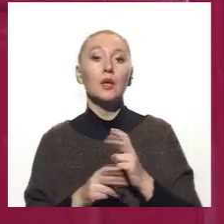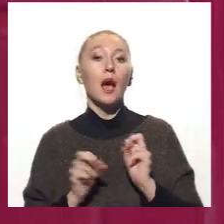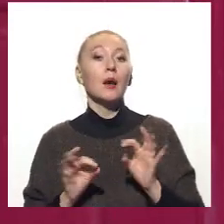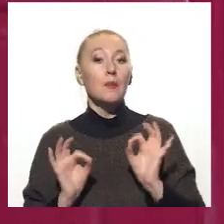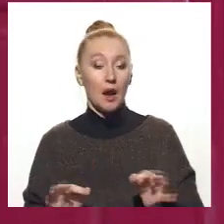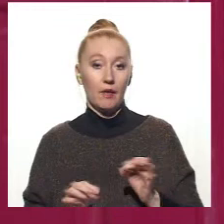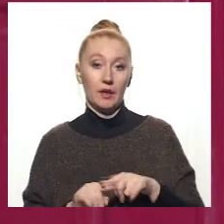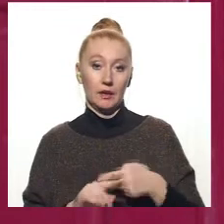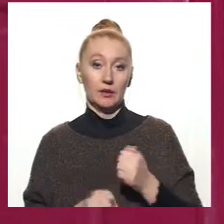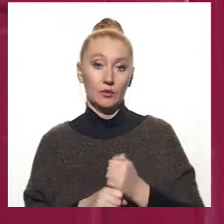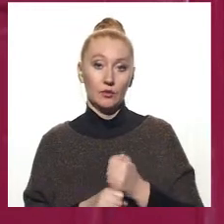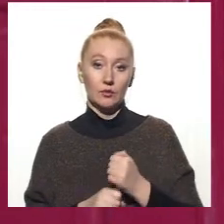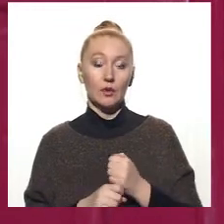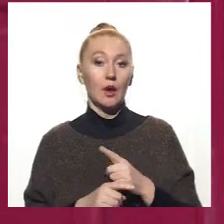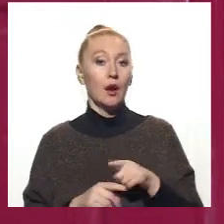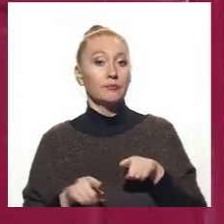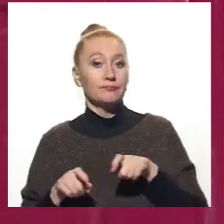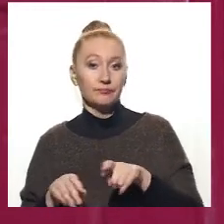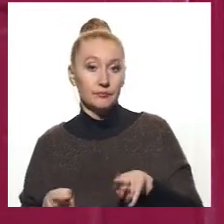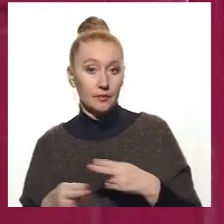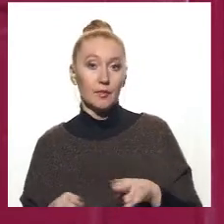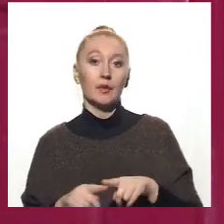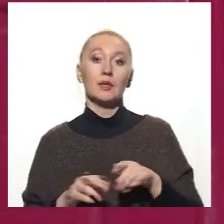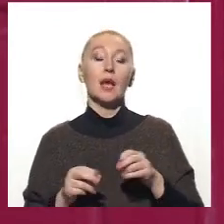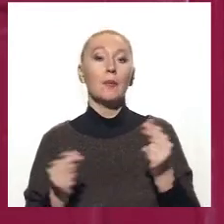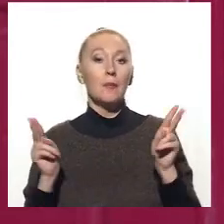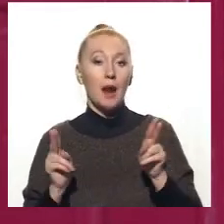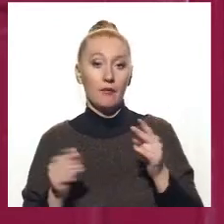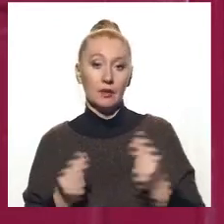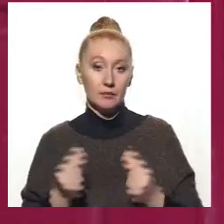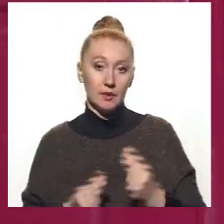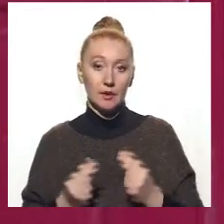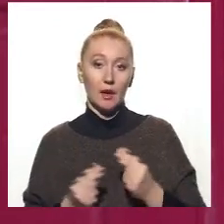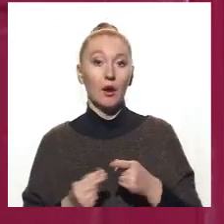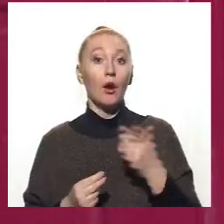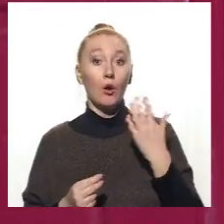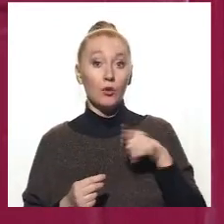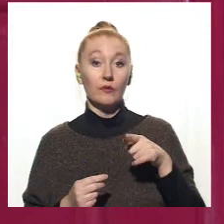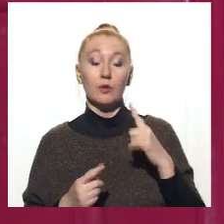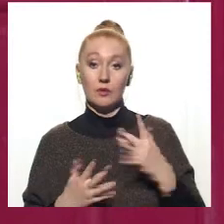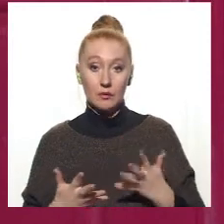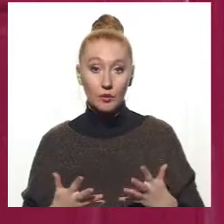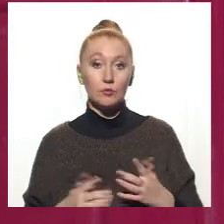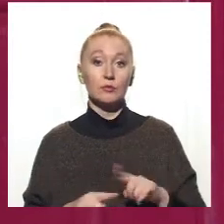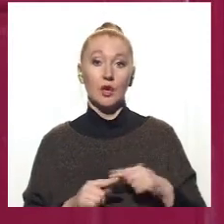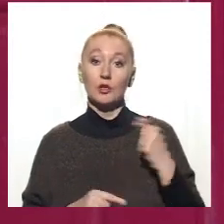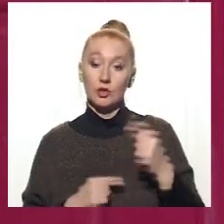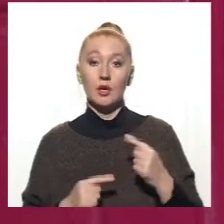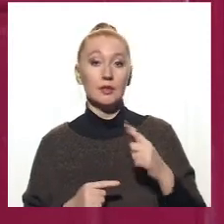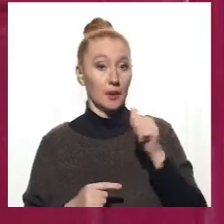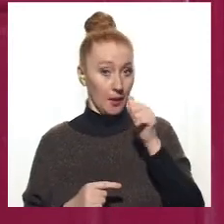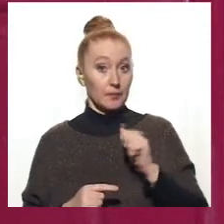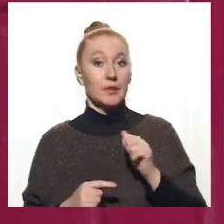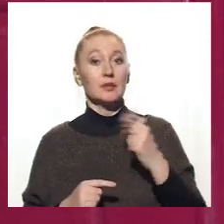це робити, не робити пробіжок, грати за правилами. Коли вони це розуміють через місяць,